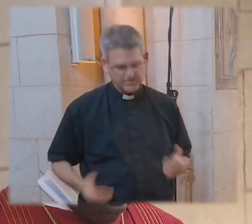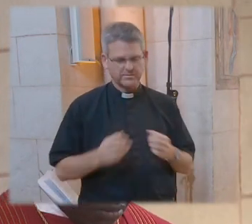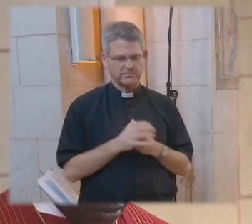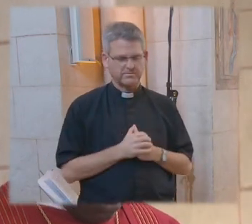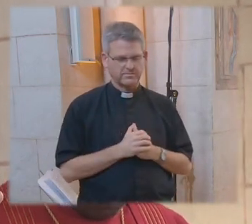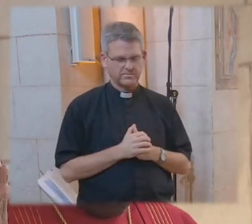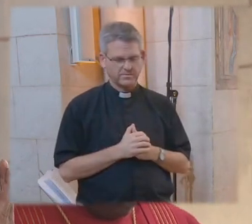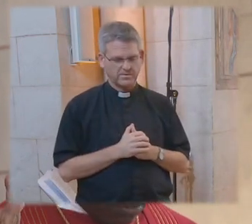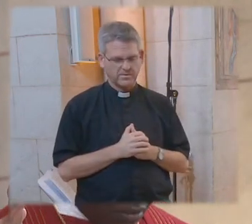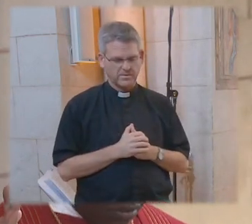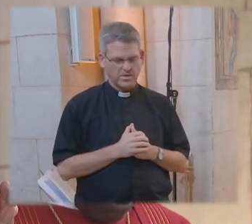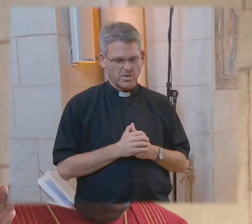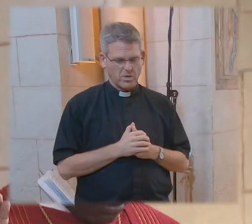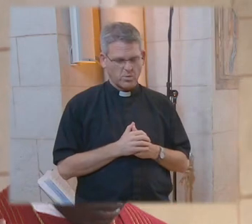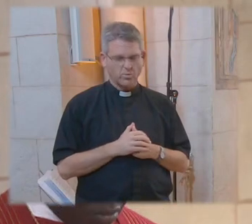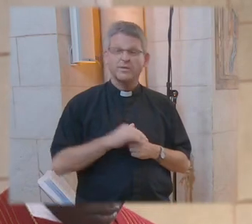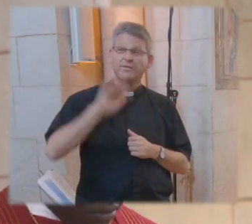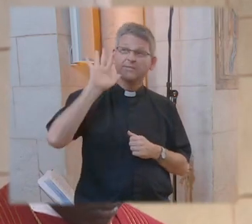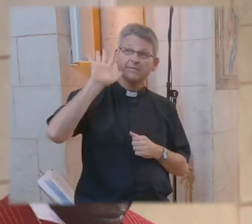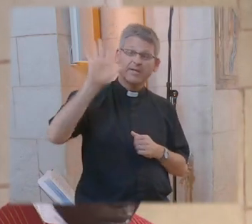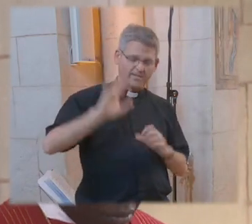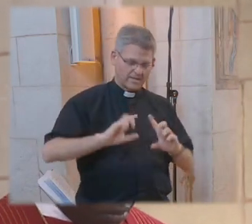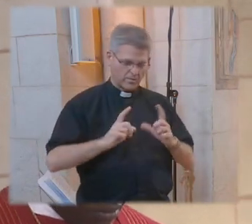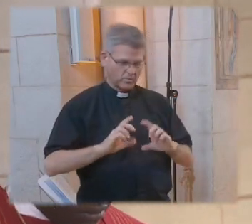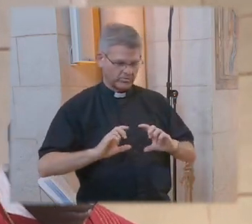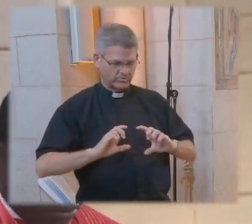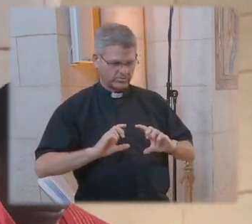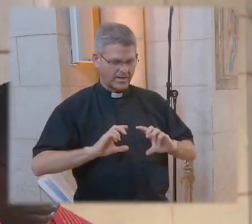das ganze Volk, deine Erlösten.